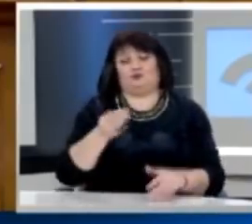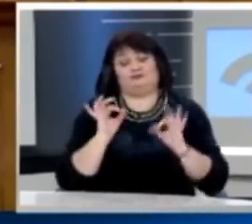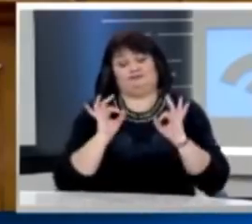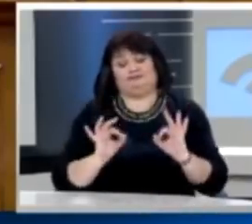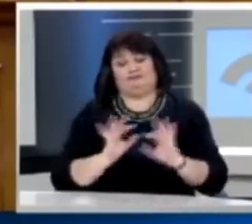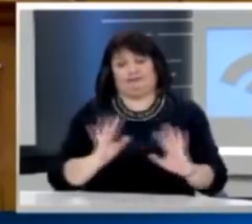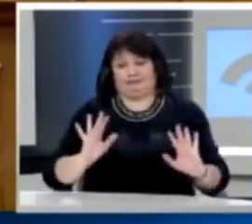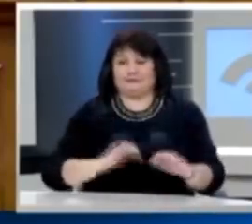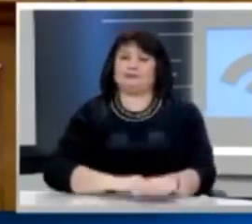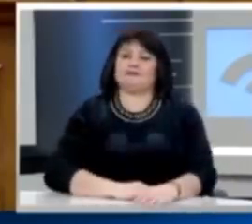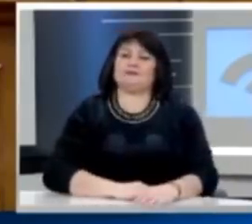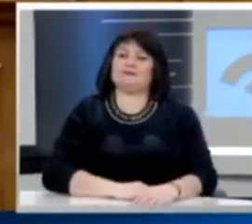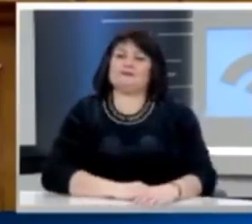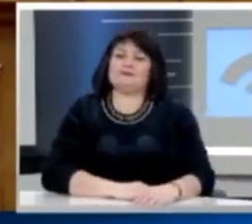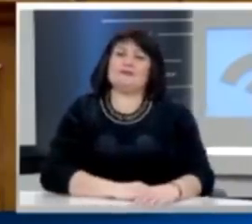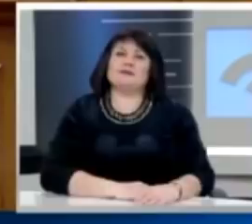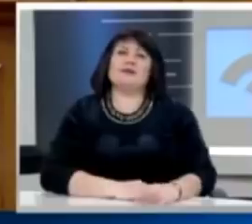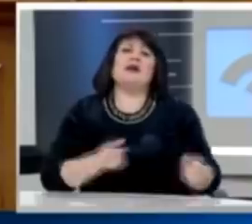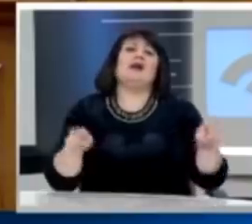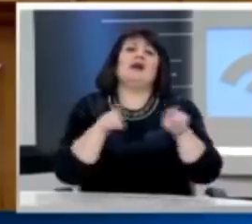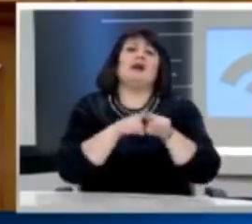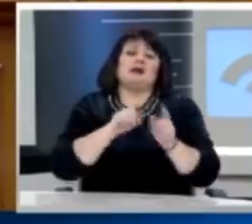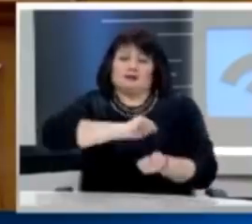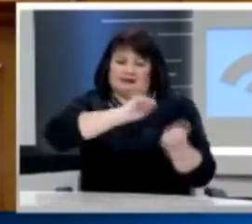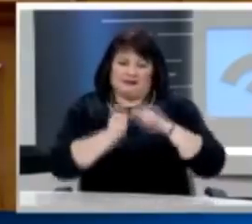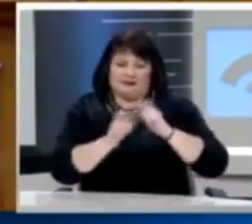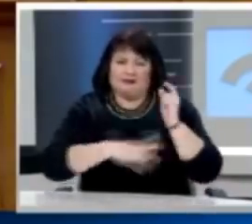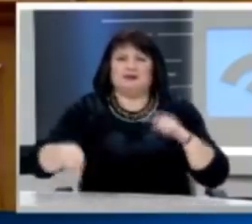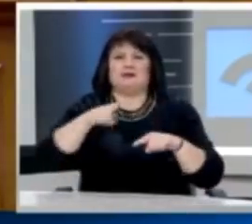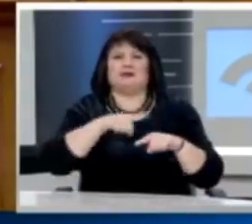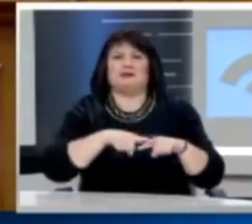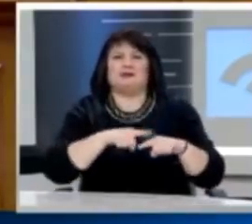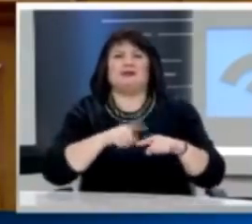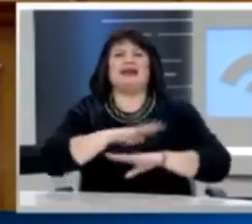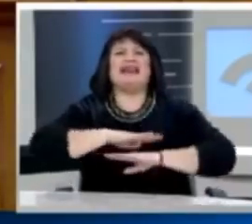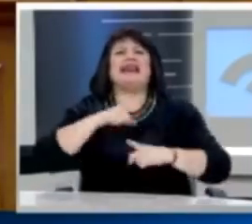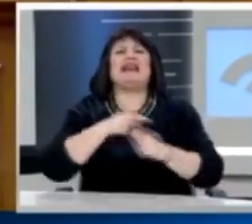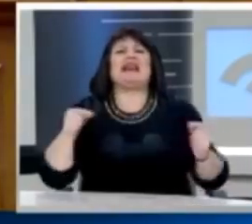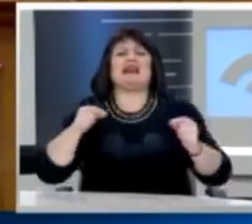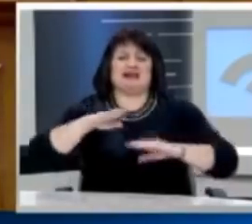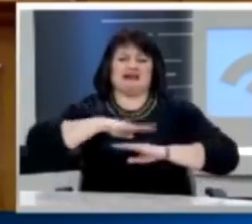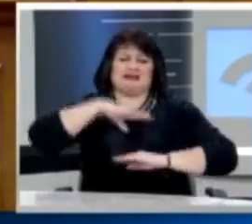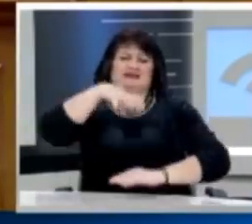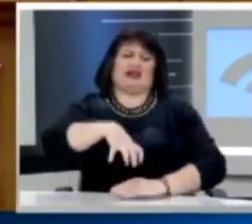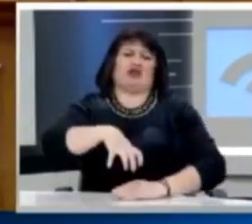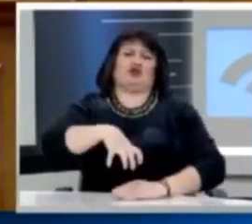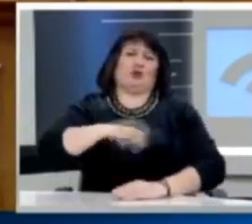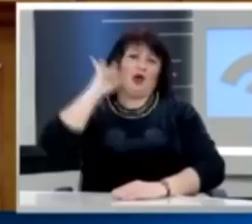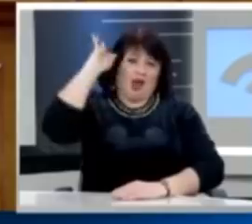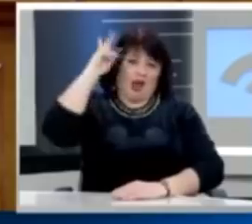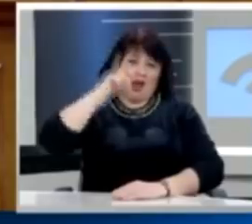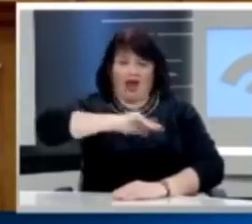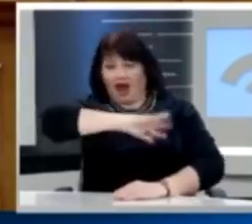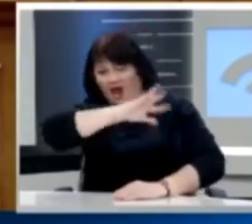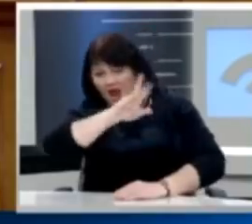συνέπεια. Μαζί μετατρέψατε τη χώρα σε ένα απέραντο νατοϊκό στρατόπεδο από την Αλεξανδρούπολη ως